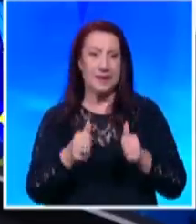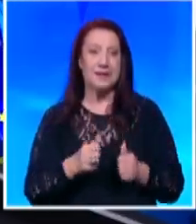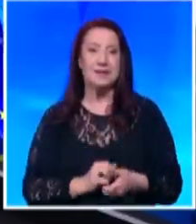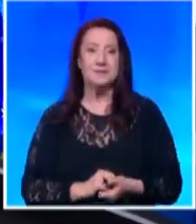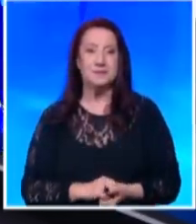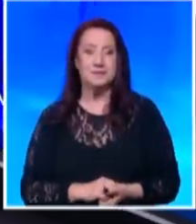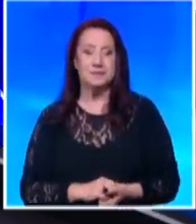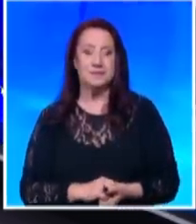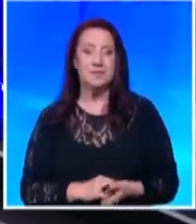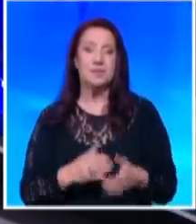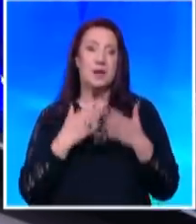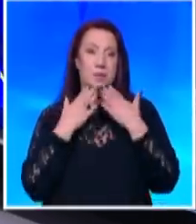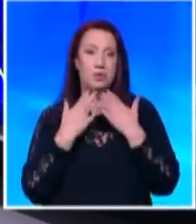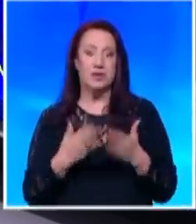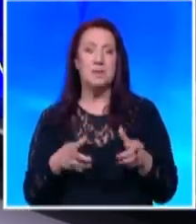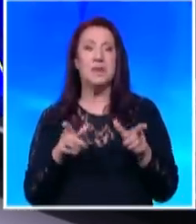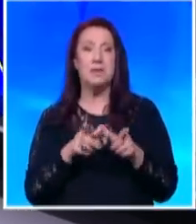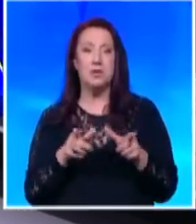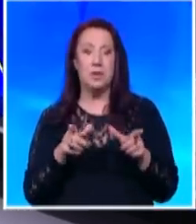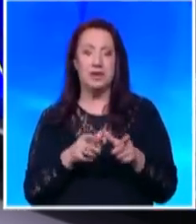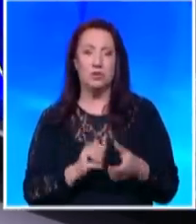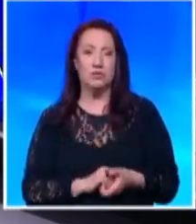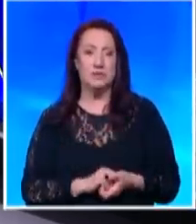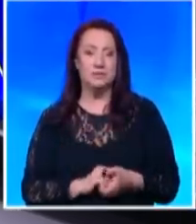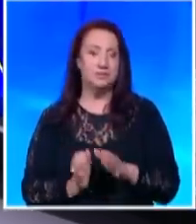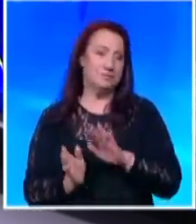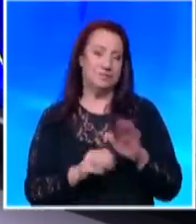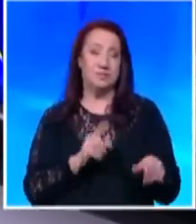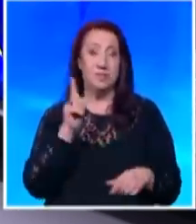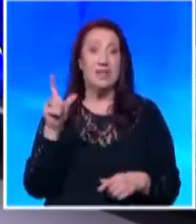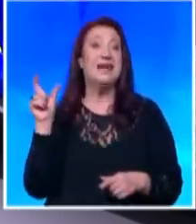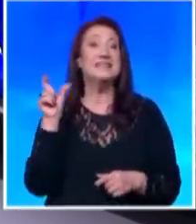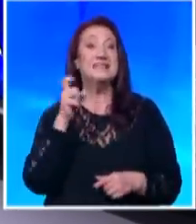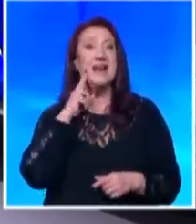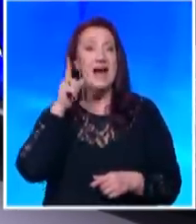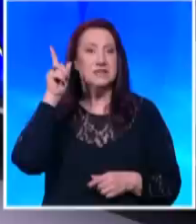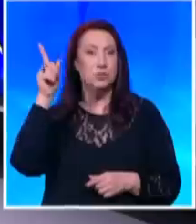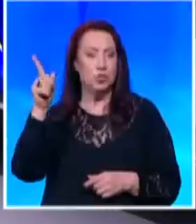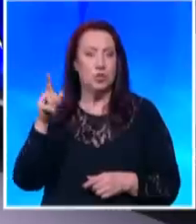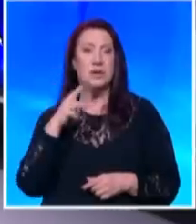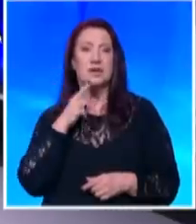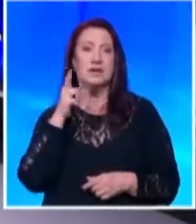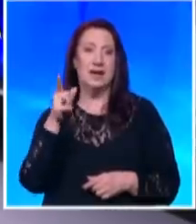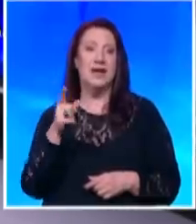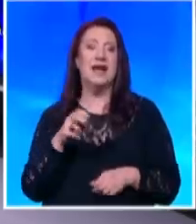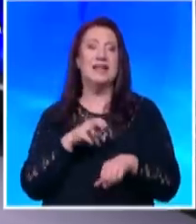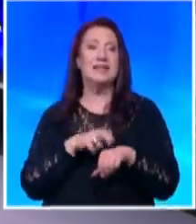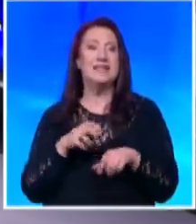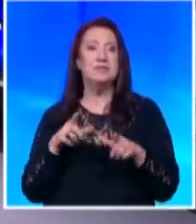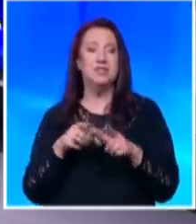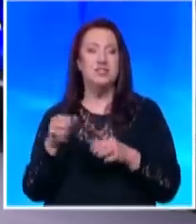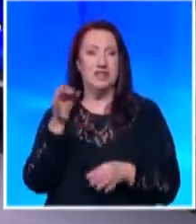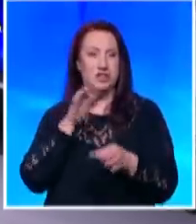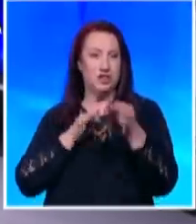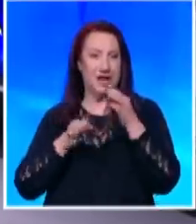Митю Маринов на живо от София. Благодарим ти. От Страсбург сега включваме Десислава Минчева, където реч държа германският канцлер.